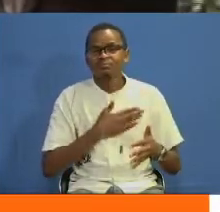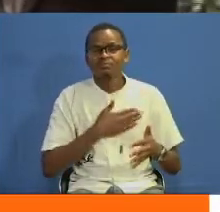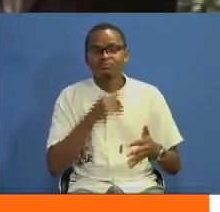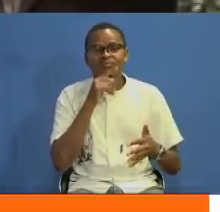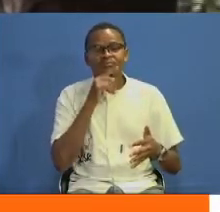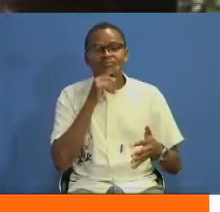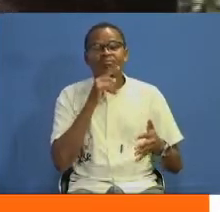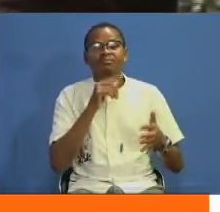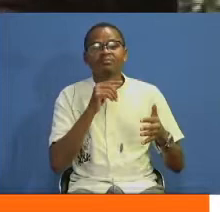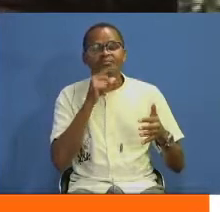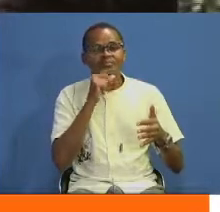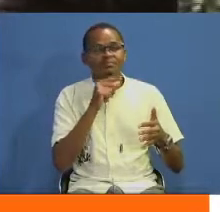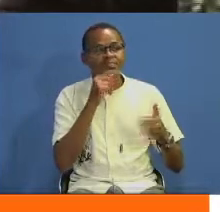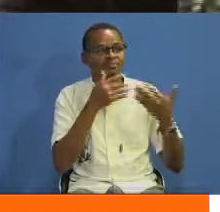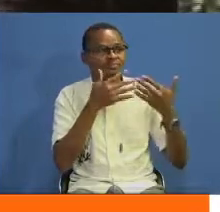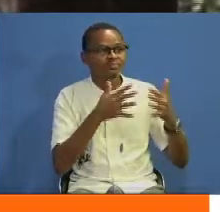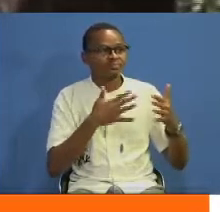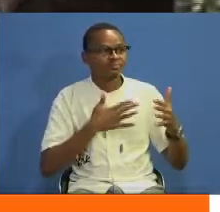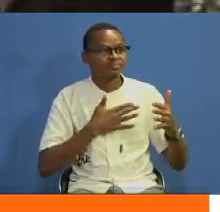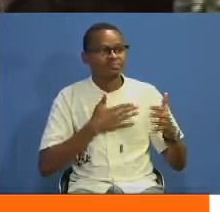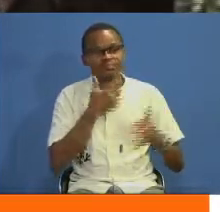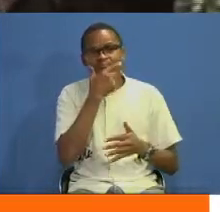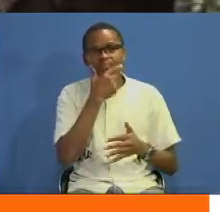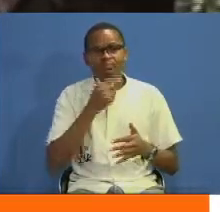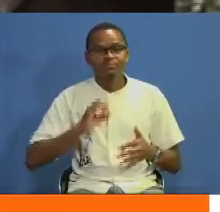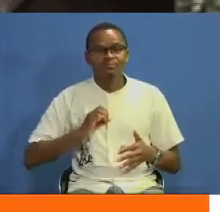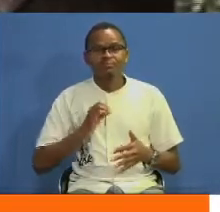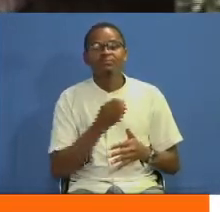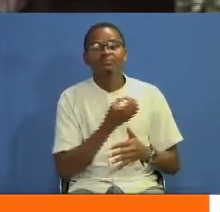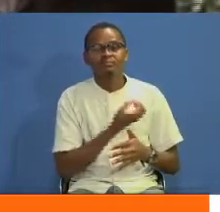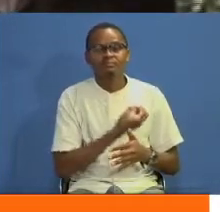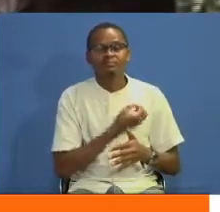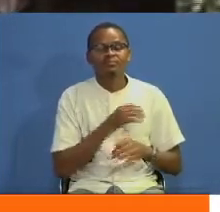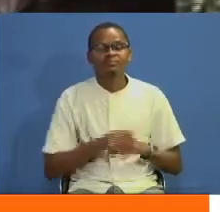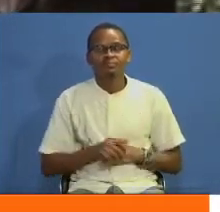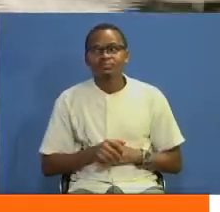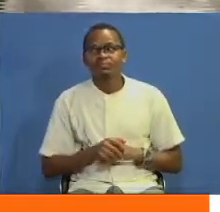jamani. Tumempoteza baba yetu.